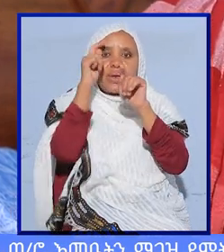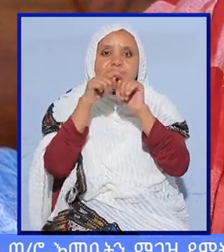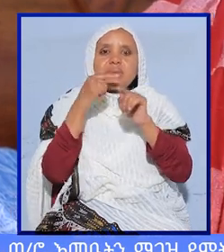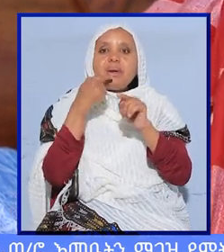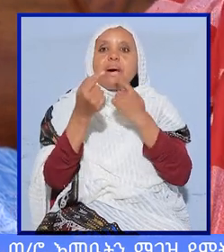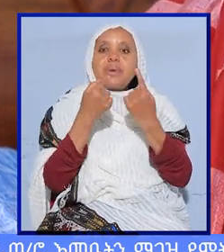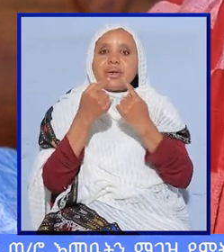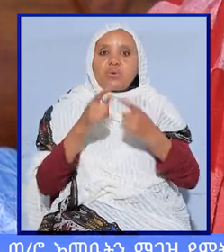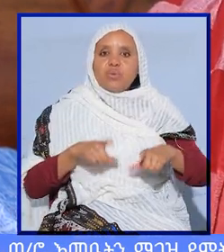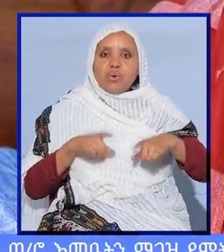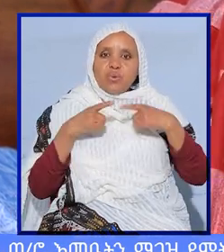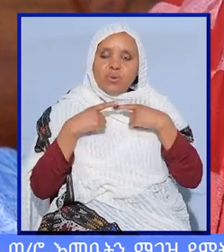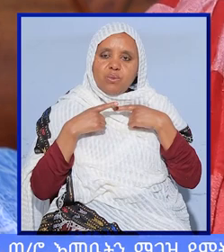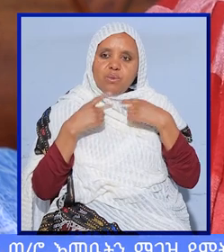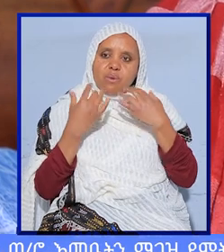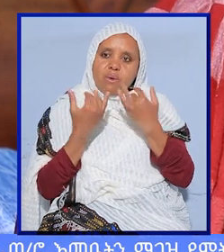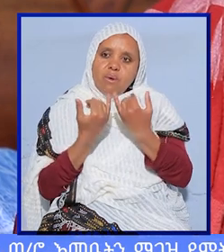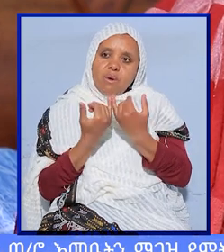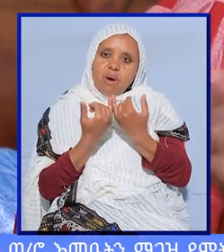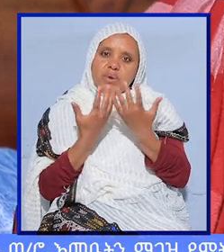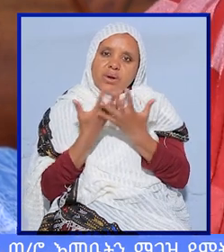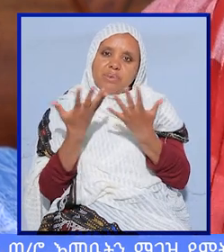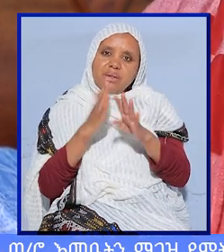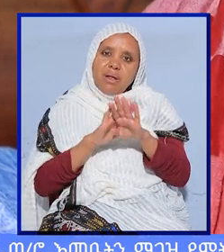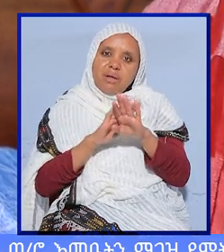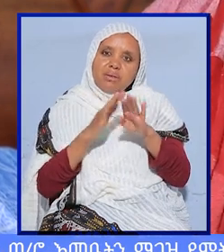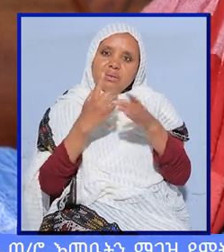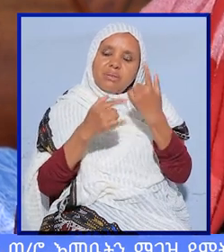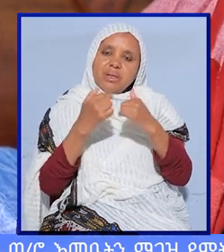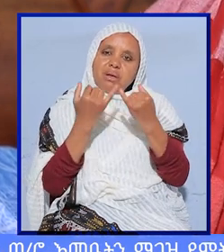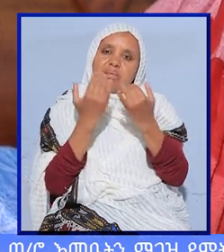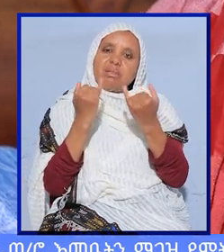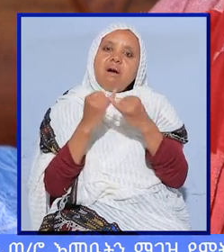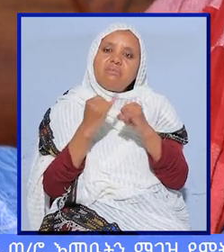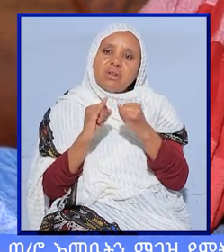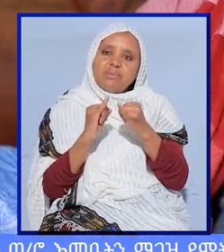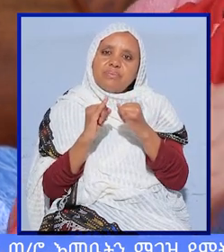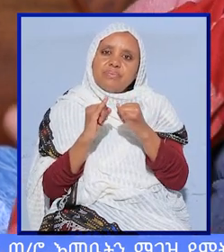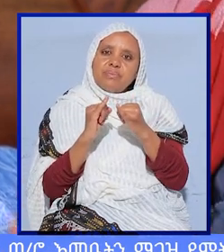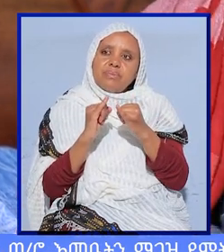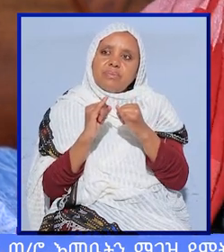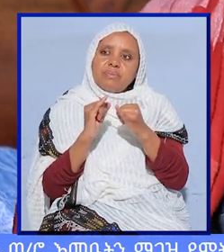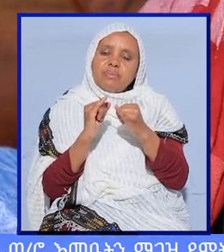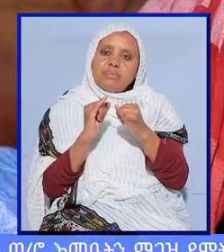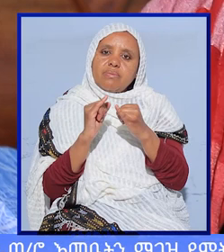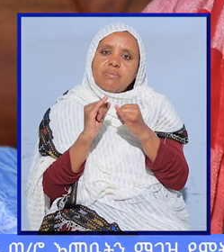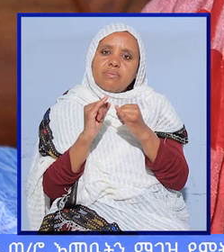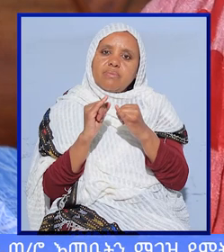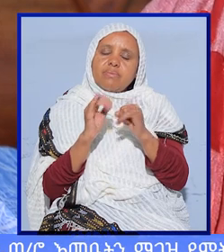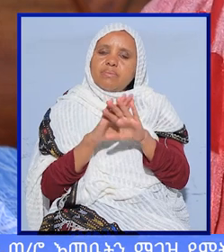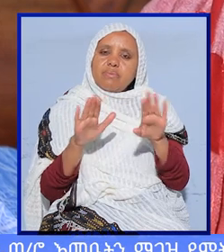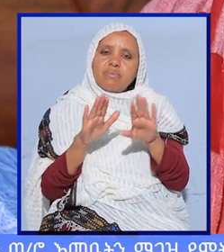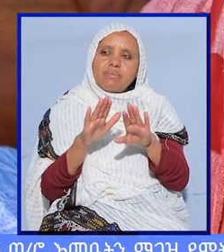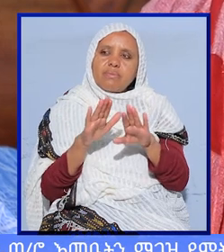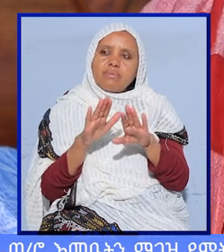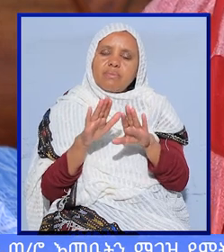ወንድም ተባብለን ተላለሰን ተሳስበን የምንኖር ነን አሁን እንደዚህ ንብረት ላይ ሲመጣ ተካፍለ አንተ ባዳነትን ነው